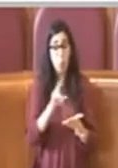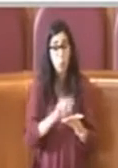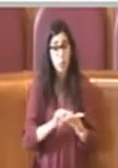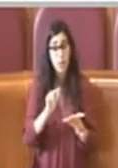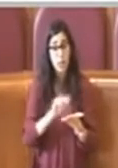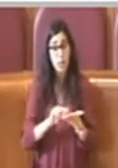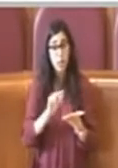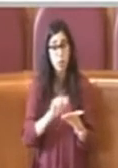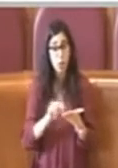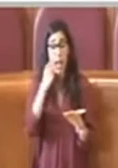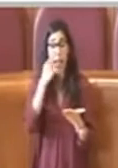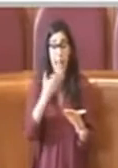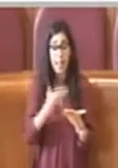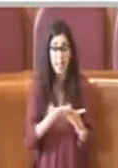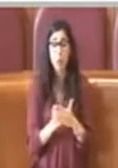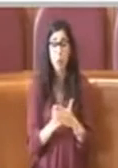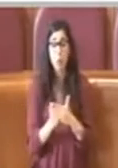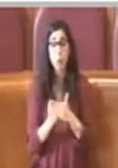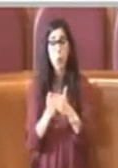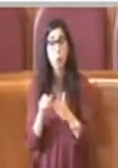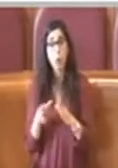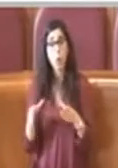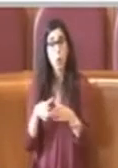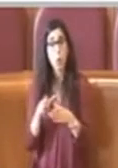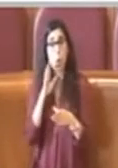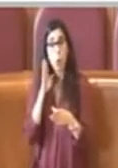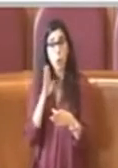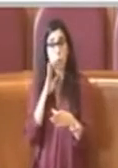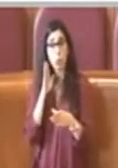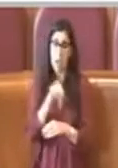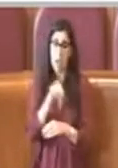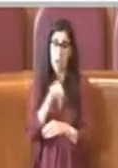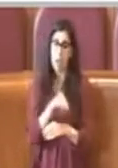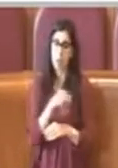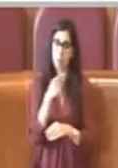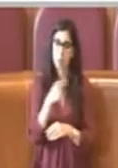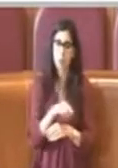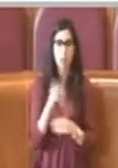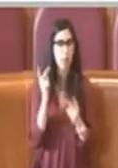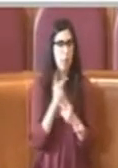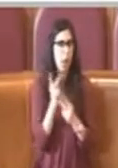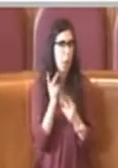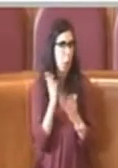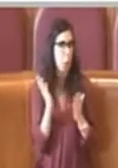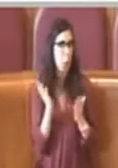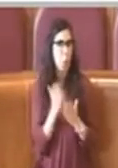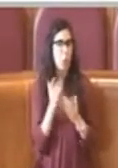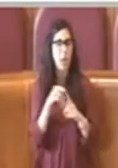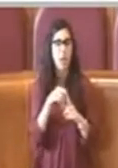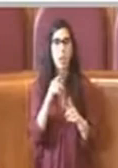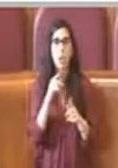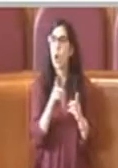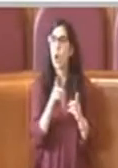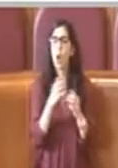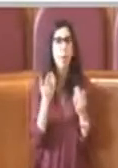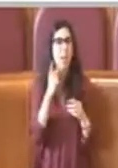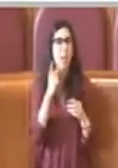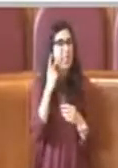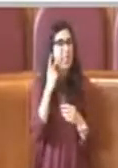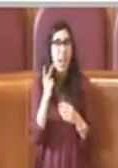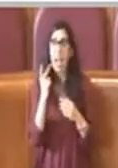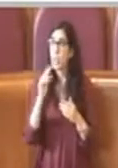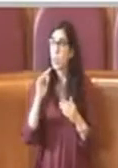consulta. È un qualcosa di, lasciatemi dire, di sicuramente straordinario. Non è così comune mettere a